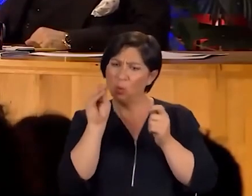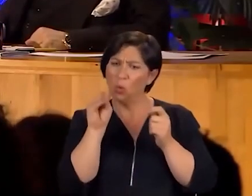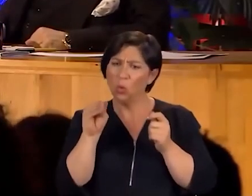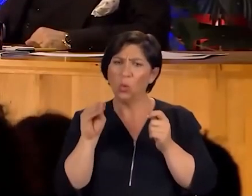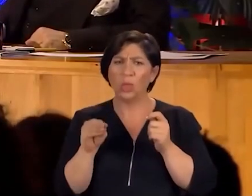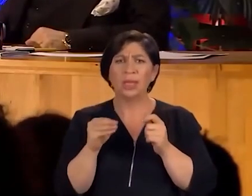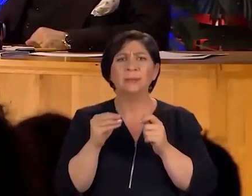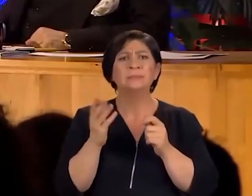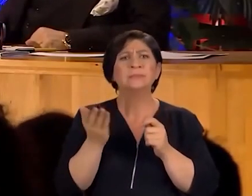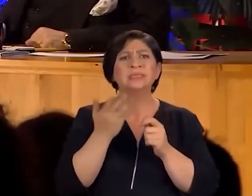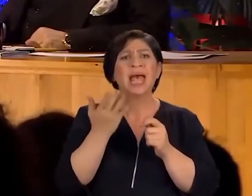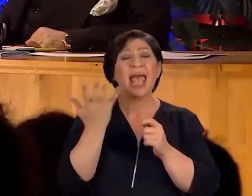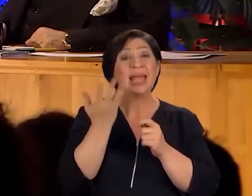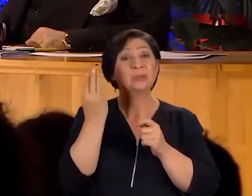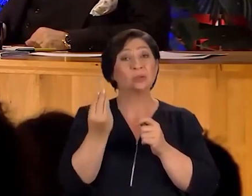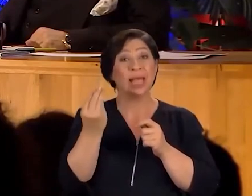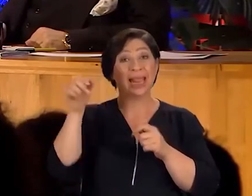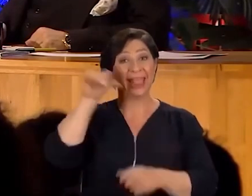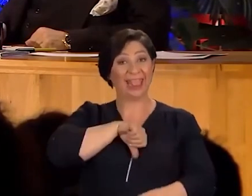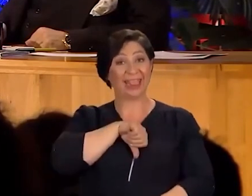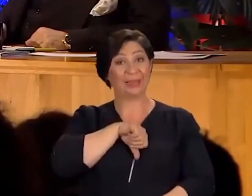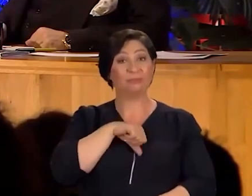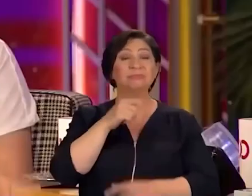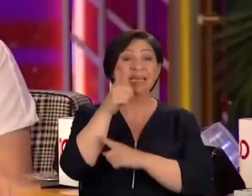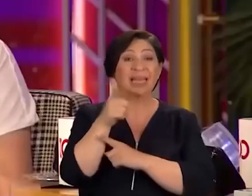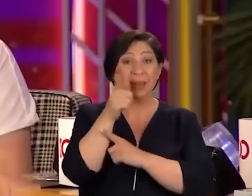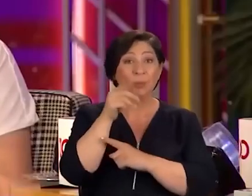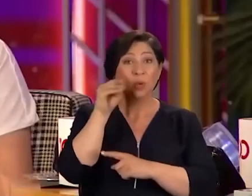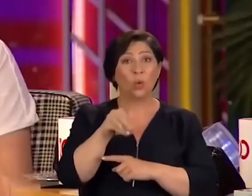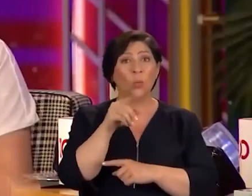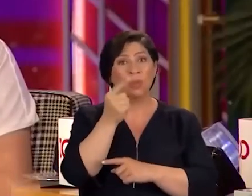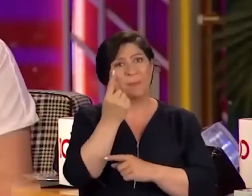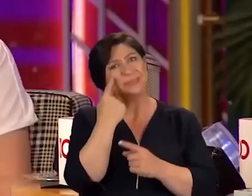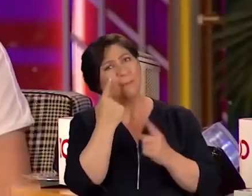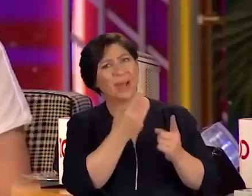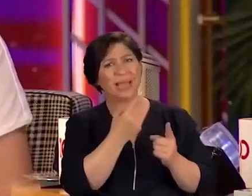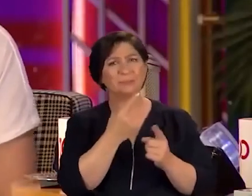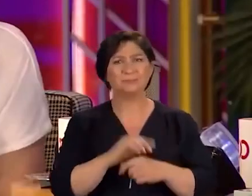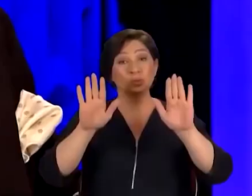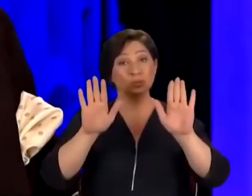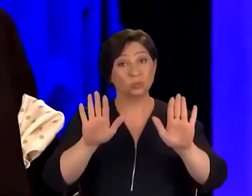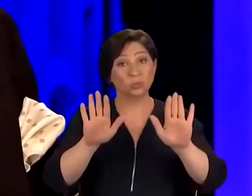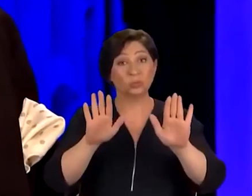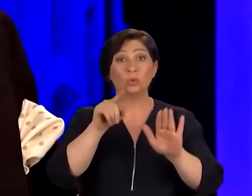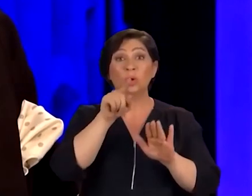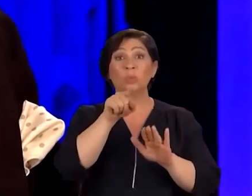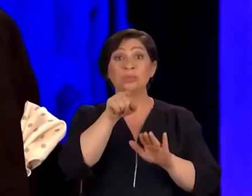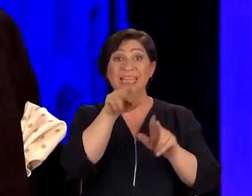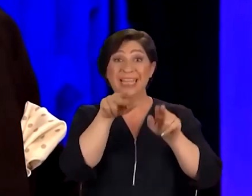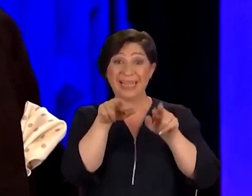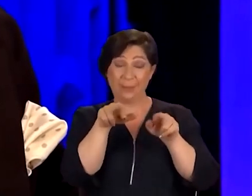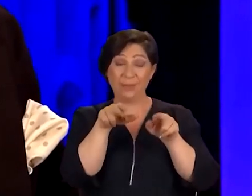oraya. Mesela En Güzel Yenilgim klibini koyuyorlar. Ona biraz bakalım. Çok fazla konuluyor. Bu senin